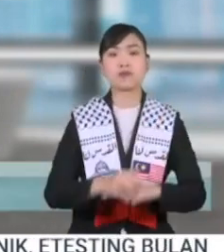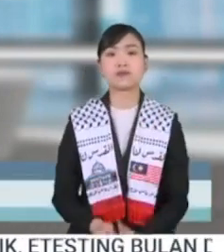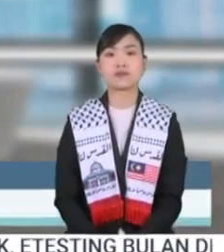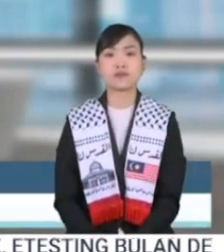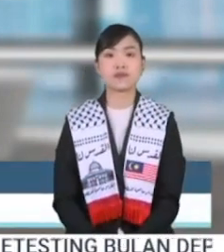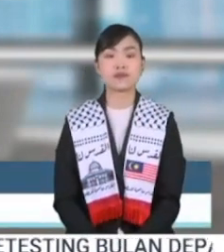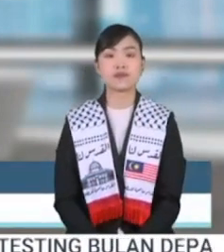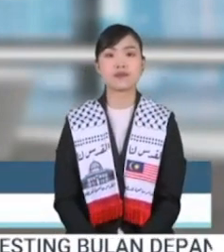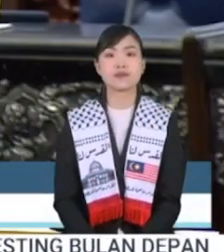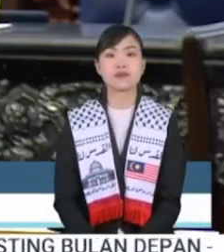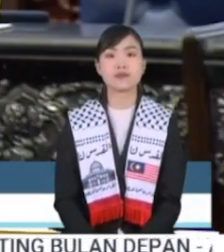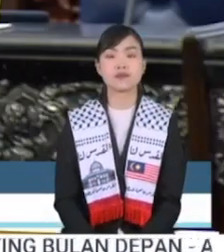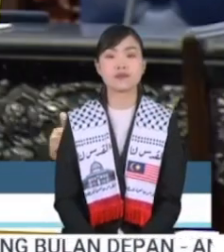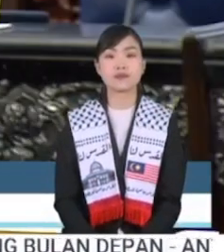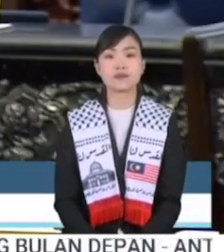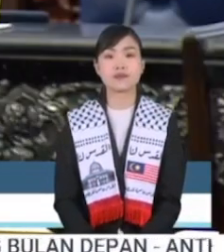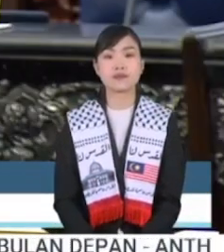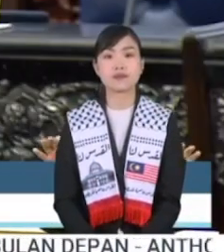pelabur.